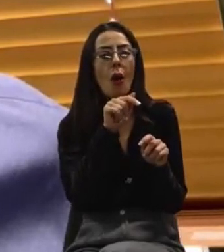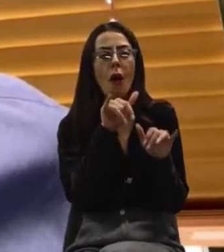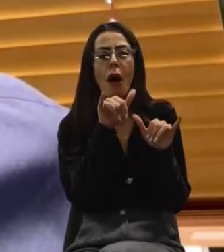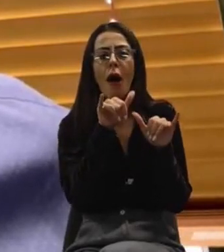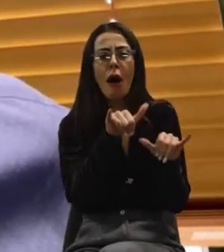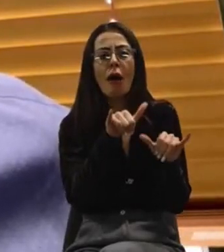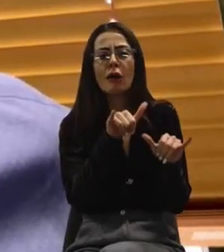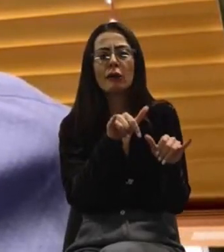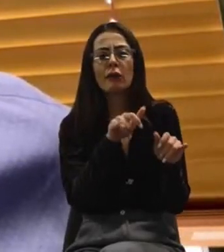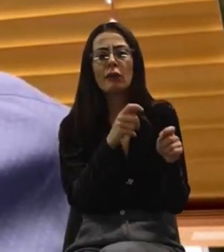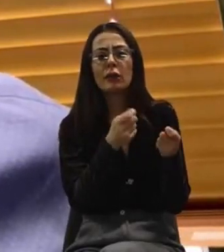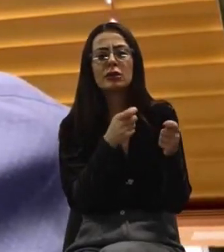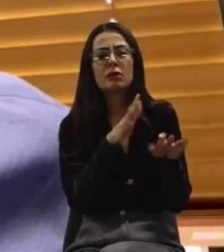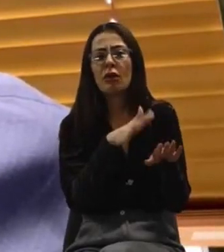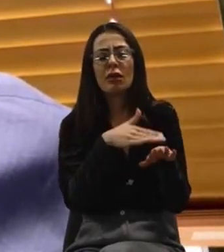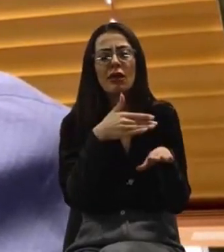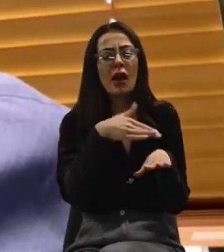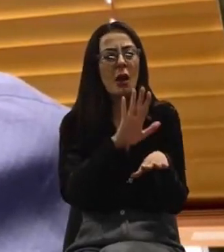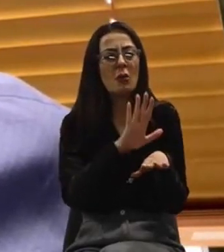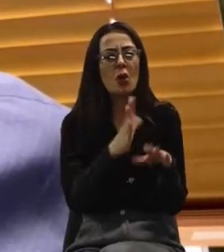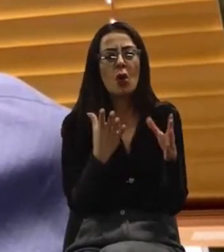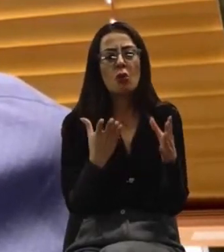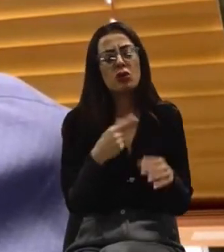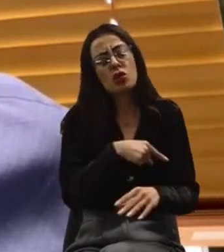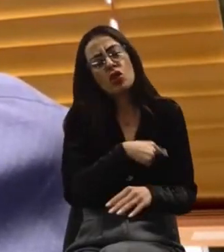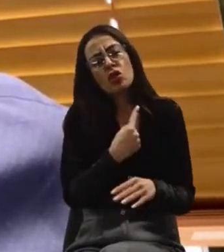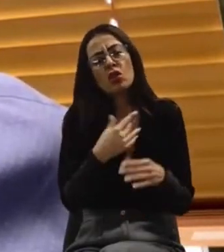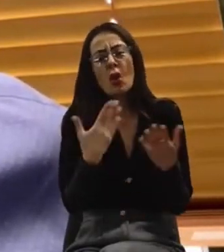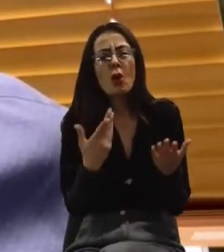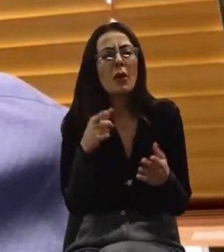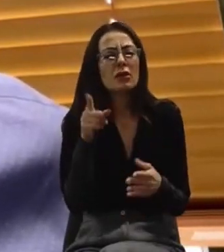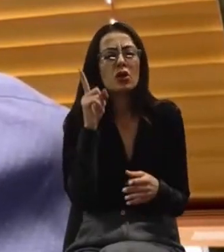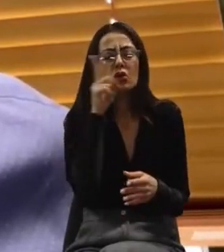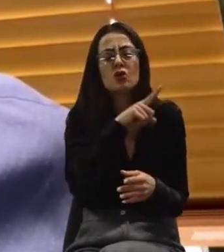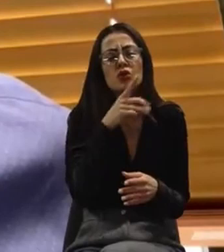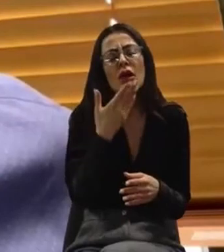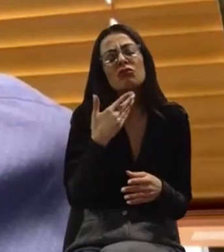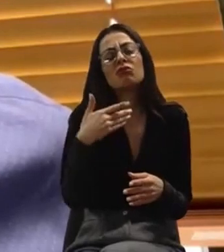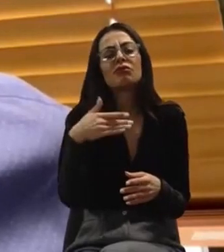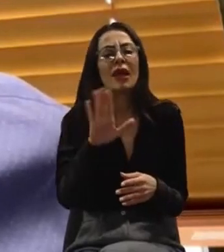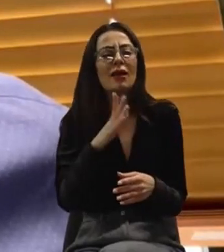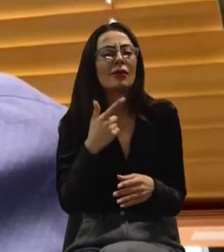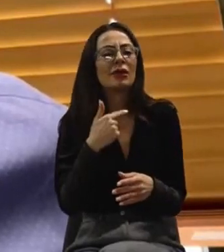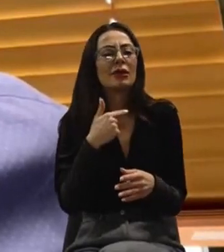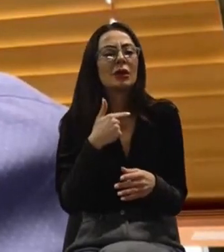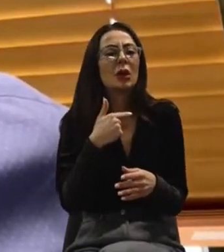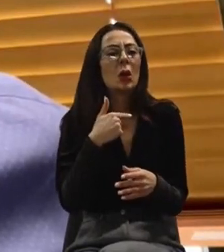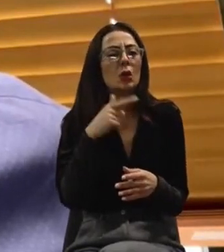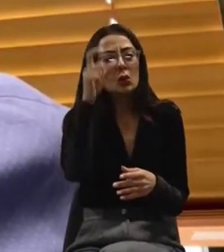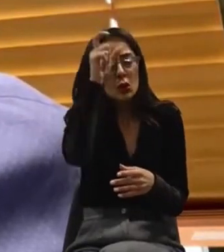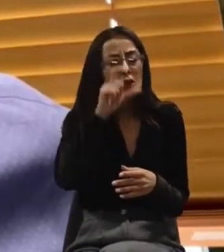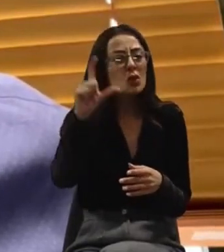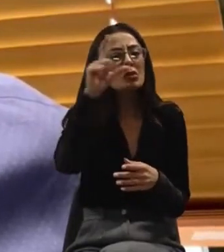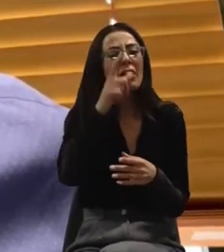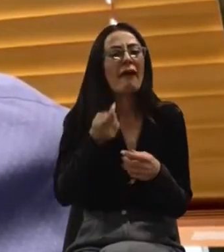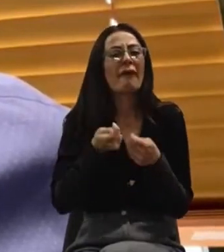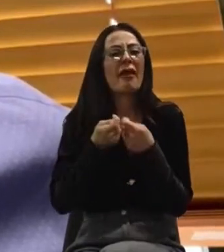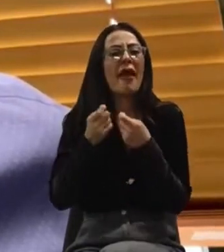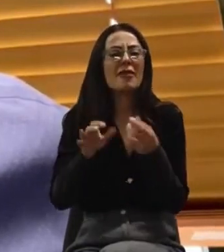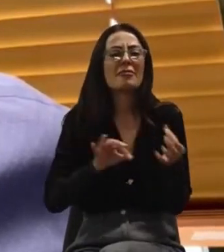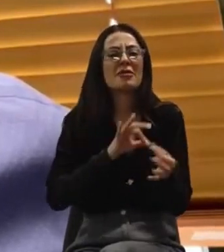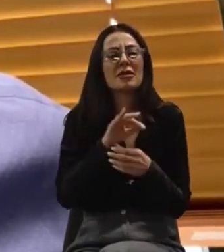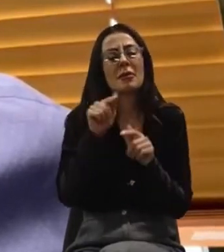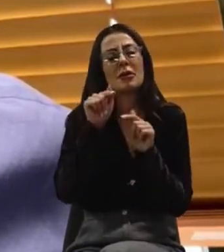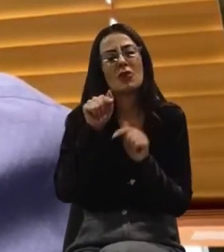iş bölümde seçtiğimiz zaman çok normal Ya bu sizden kaynaklanmıyor maalesef bizim Eğitim sistemimizin gene eksik yerlerden bir tanesi